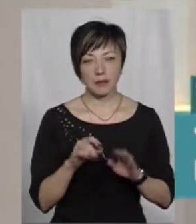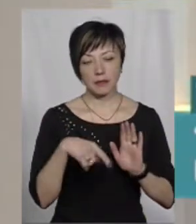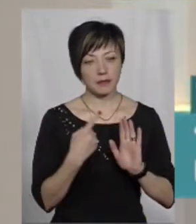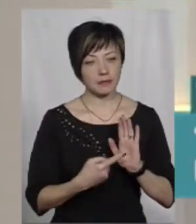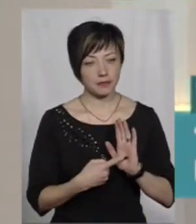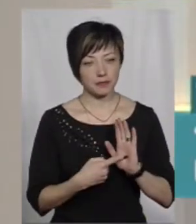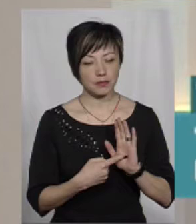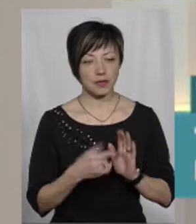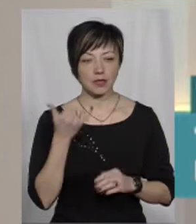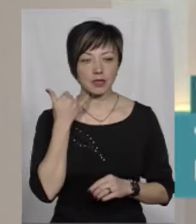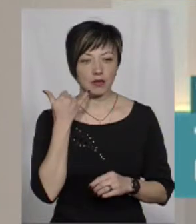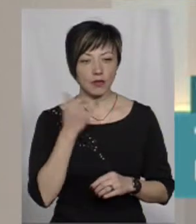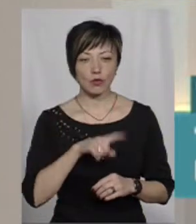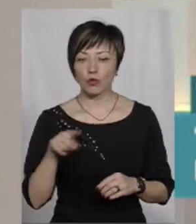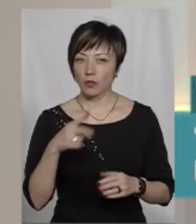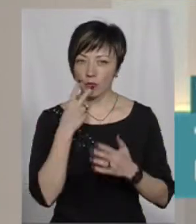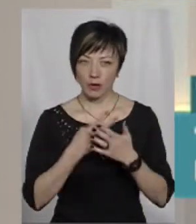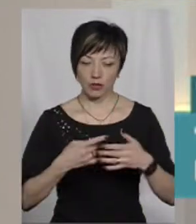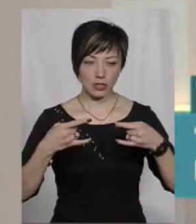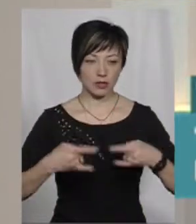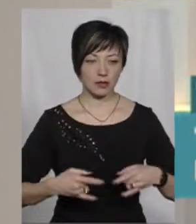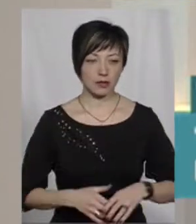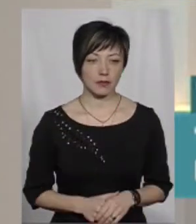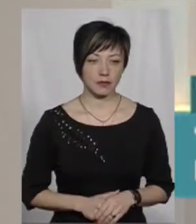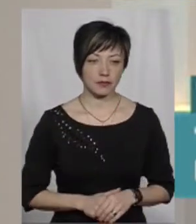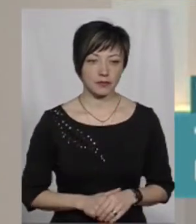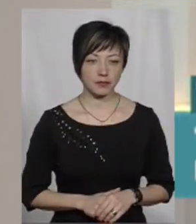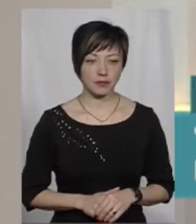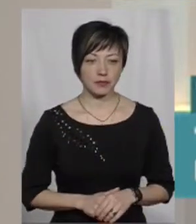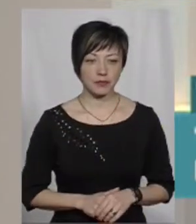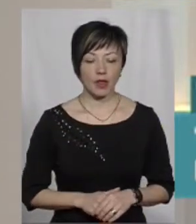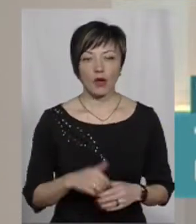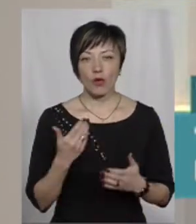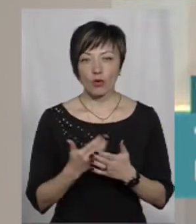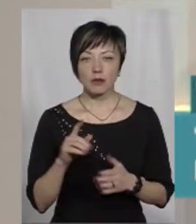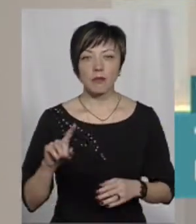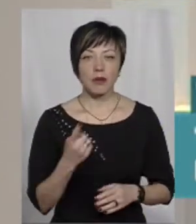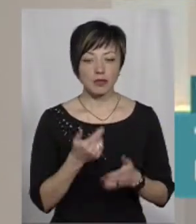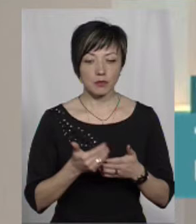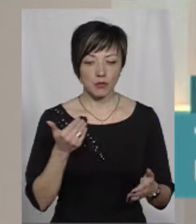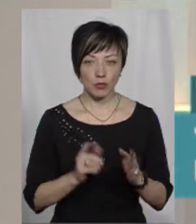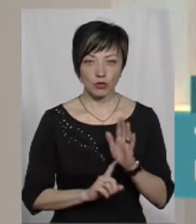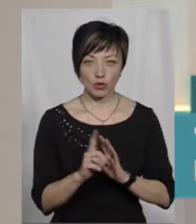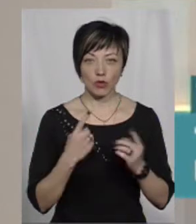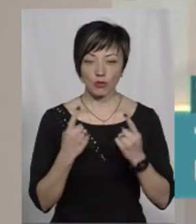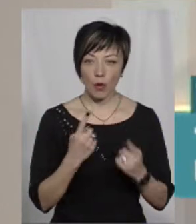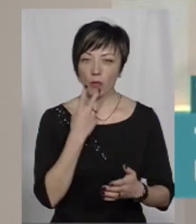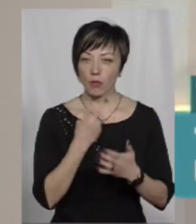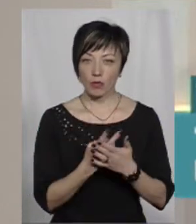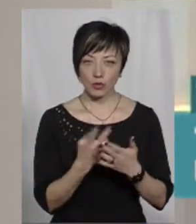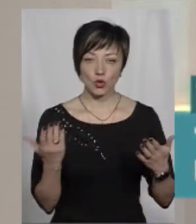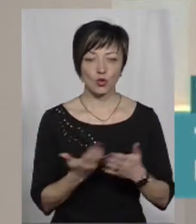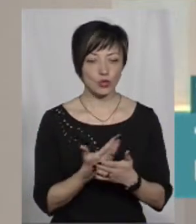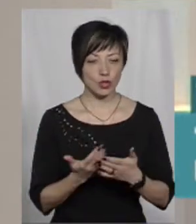свої запитання телефоном, номер якого ви бачите на екрані. Отже, перш ніж почати розмову, пропоную